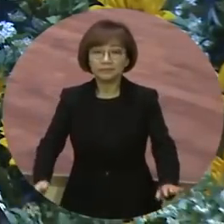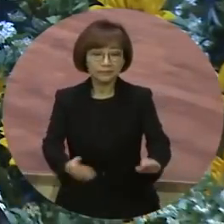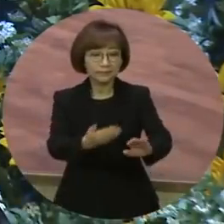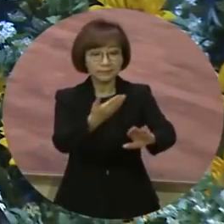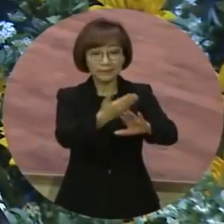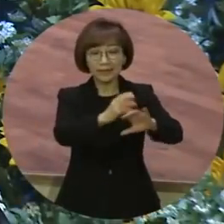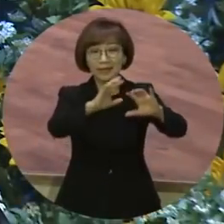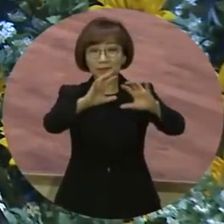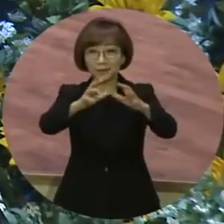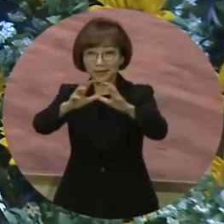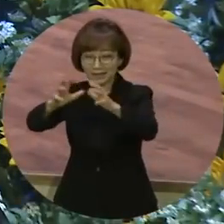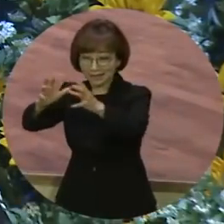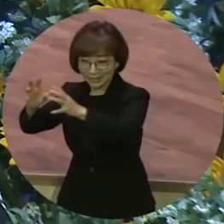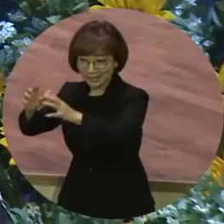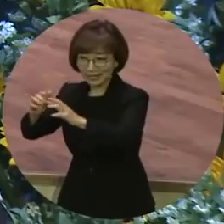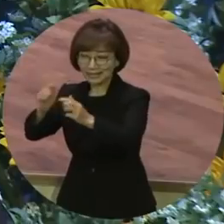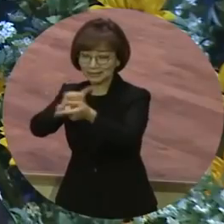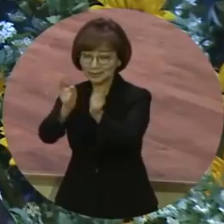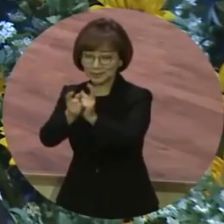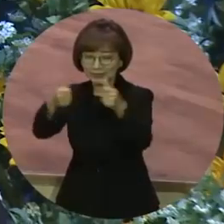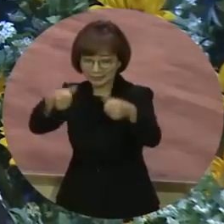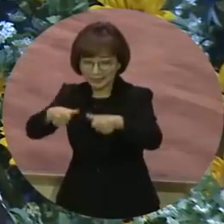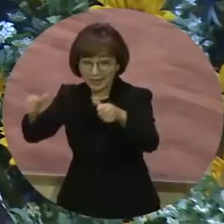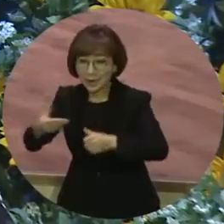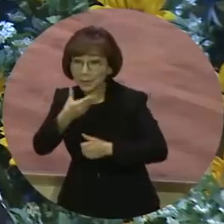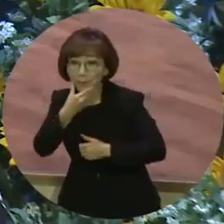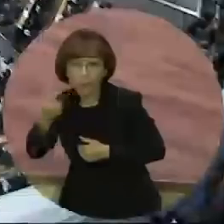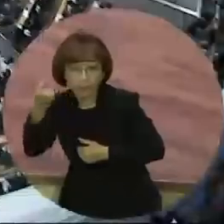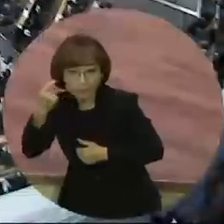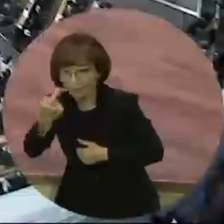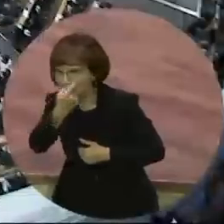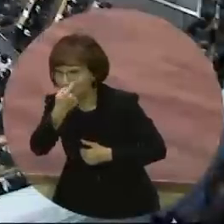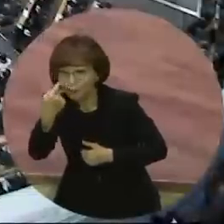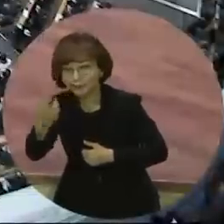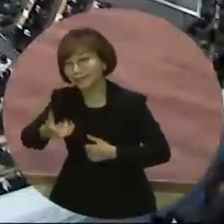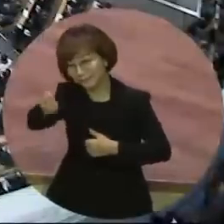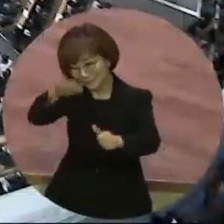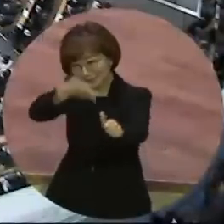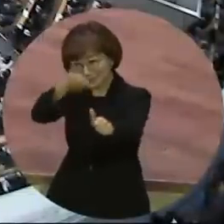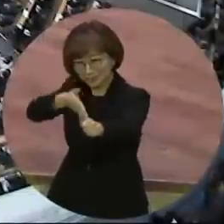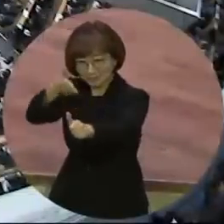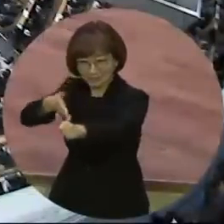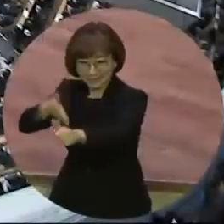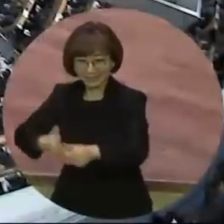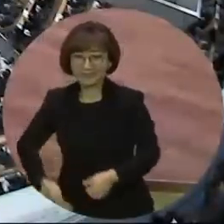성도들 같이 서로 인사합시다. 복음적 시각을 가집시다.